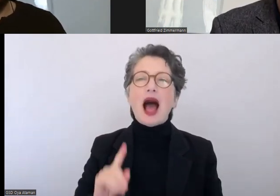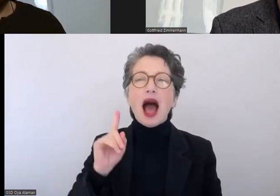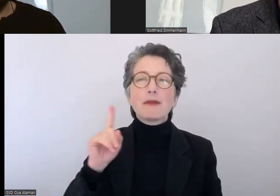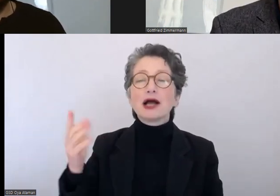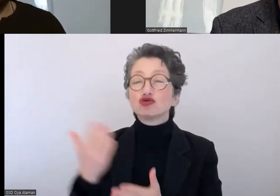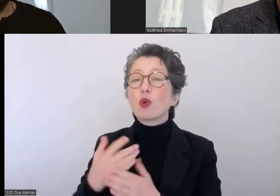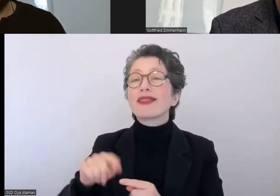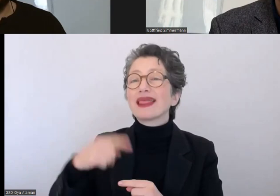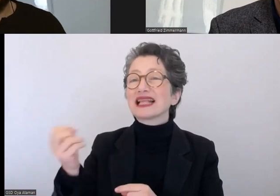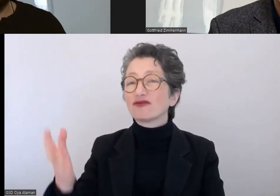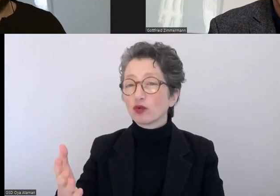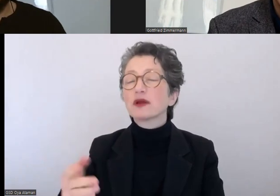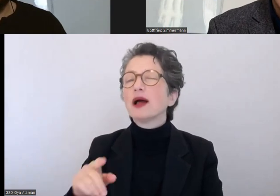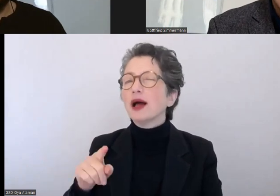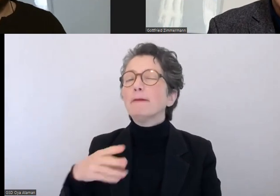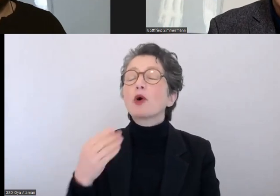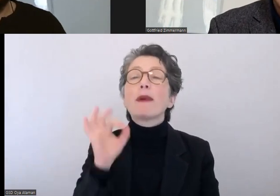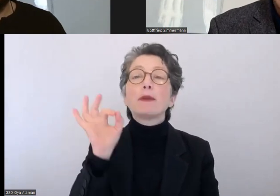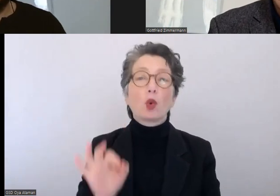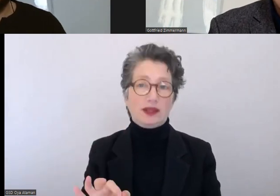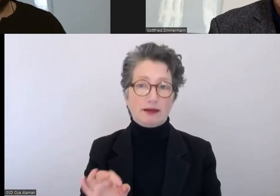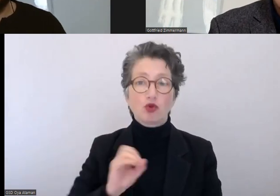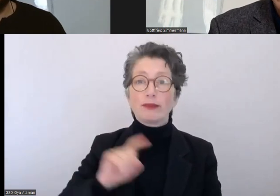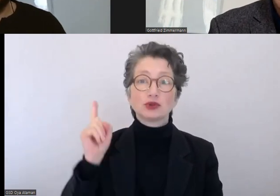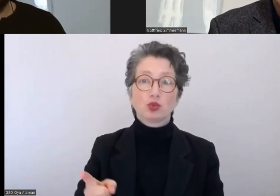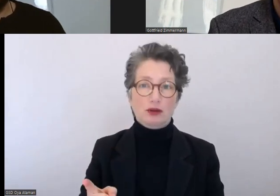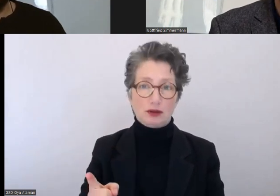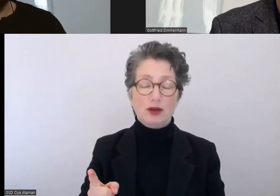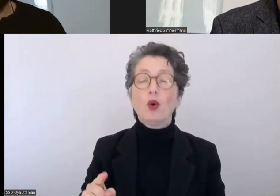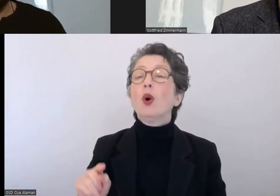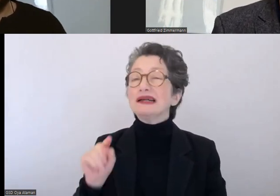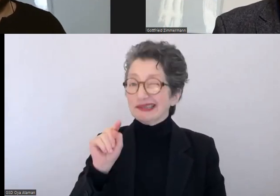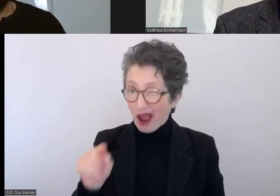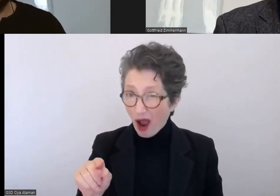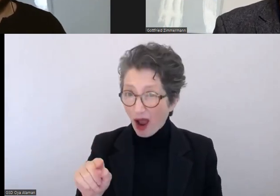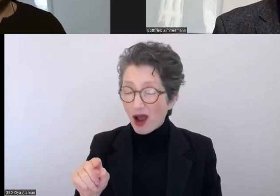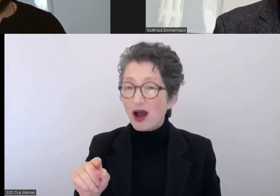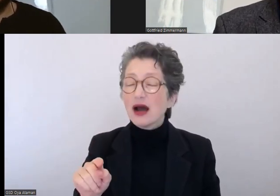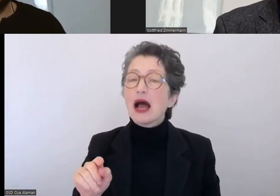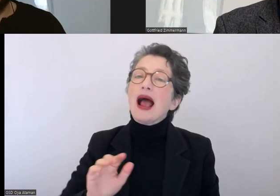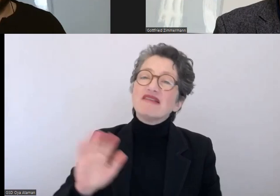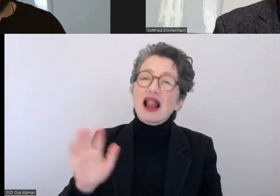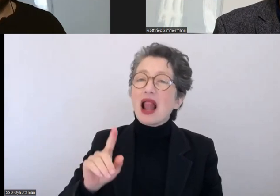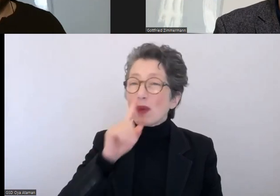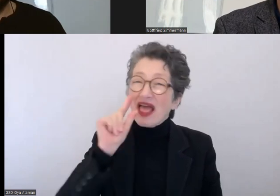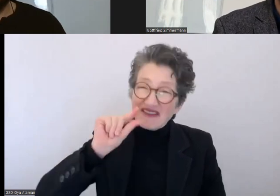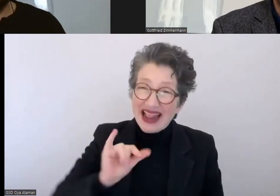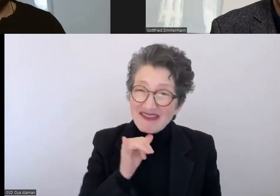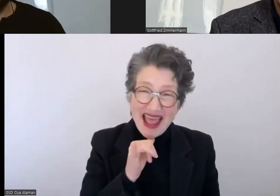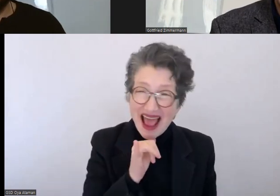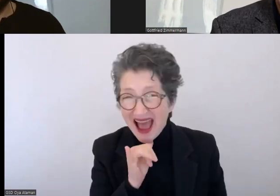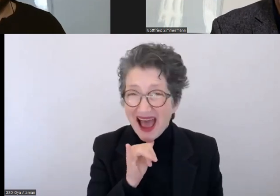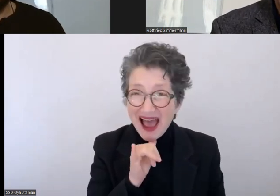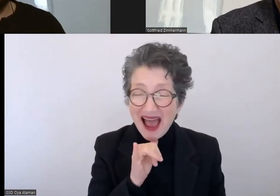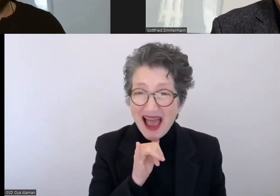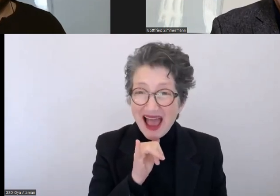dass man von 0 bis 100 Punkte bekommt und dass man eben dann auch eventuell mit wenig Fehlern trotzdem noch